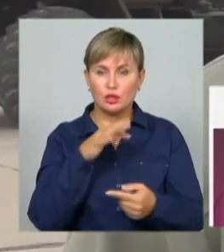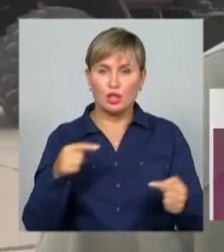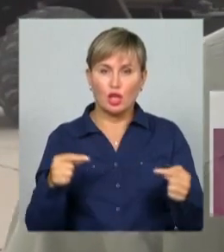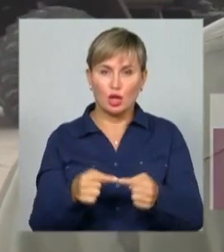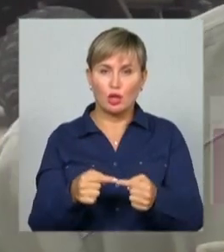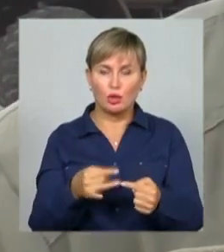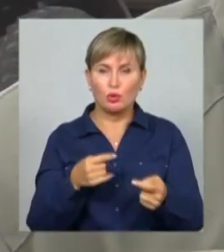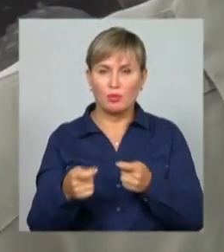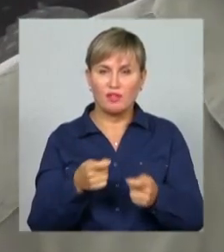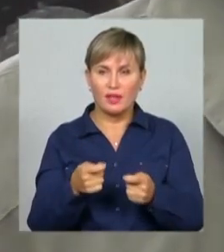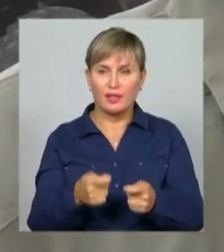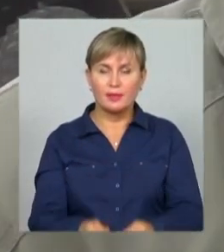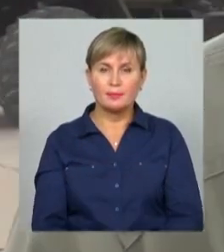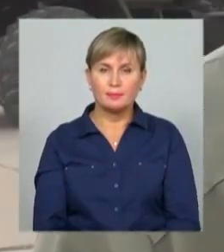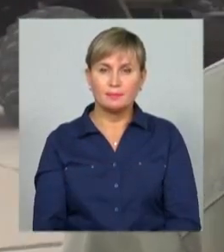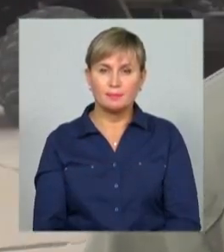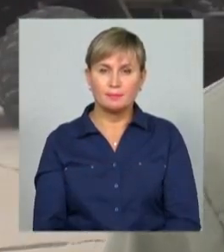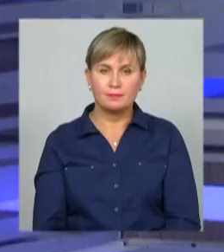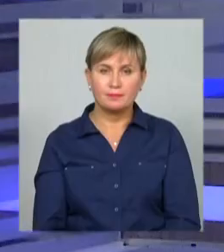с неуправляемых авиационных средств поражения.